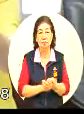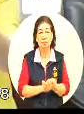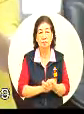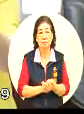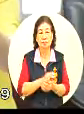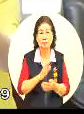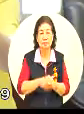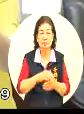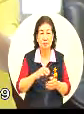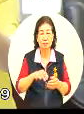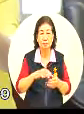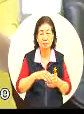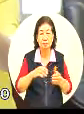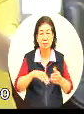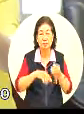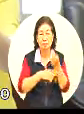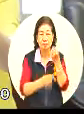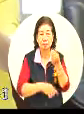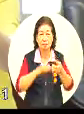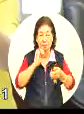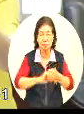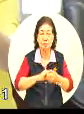空地哦